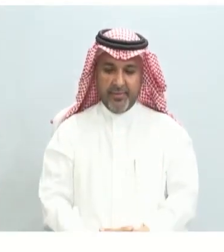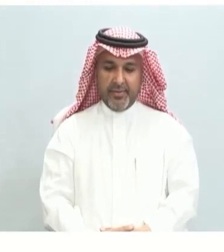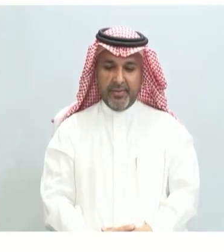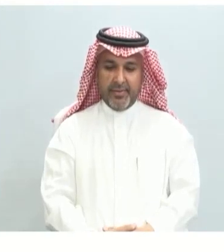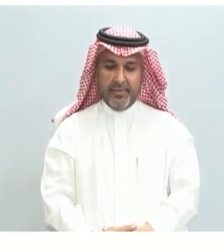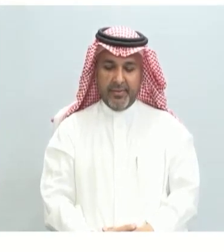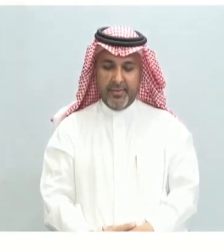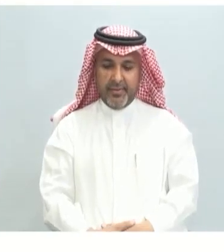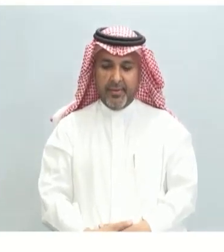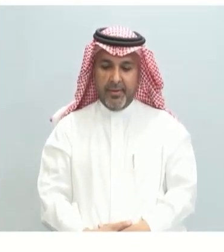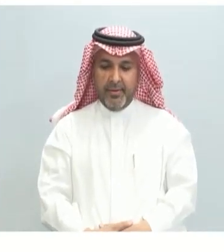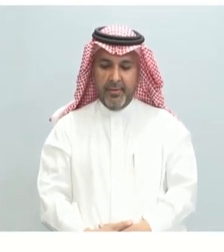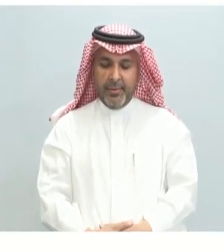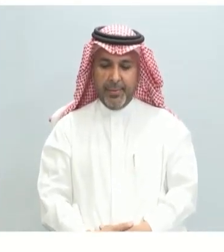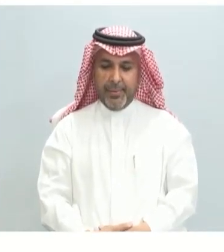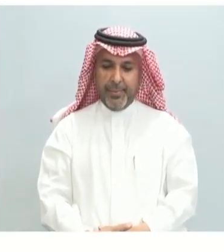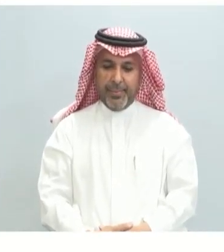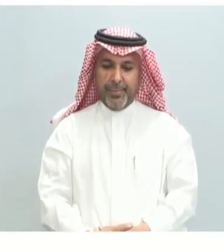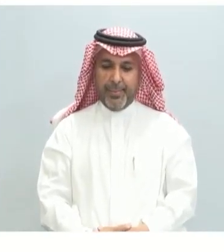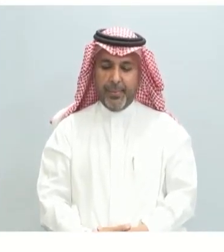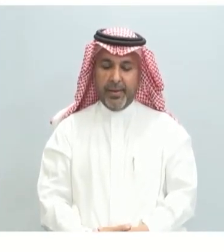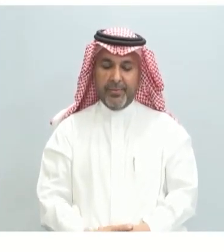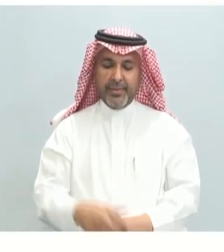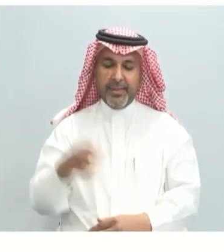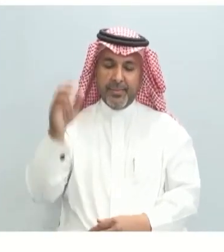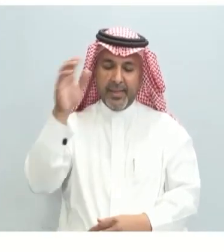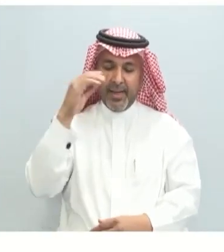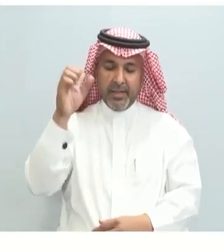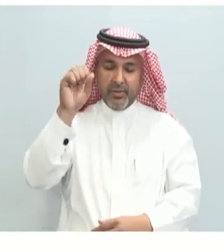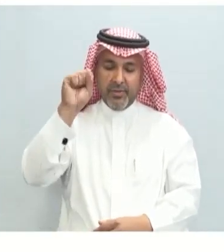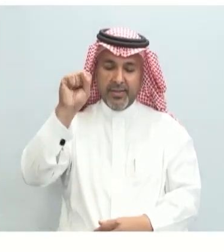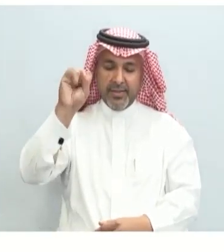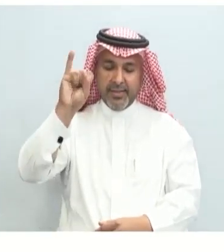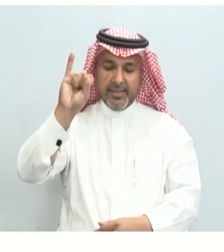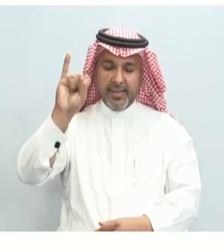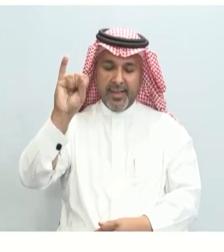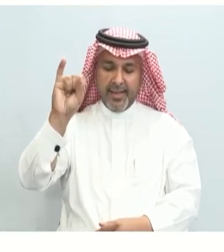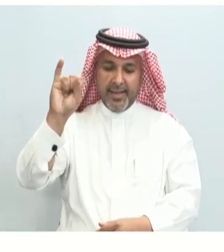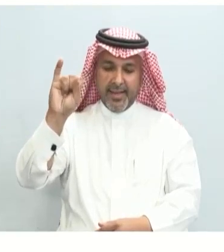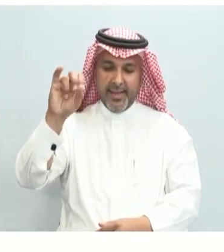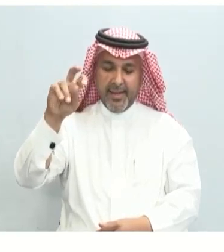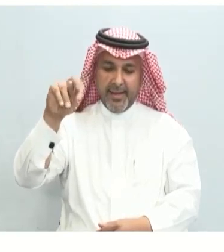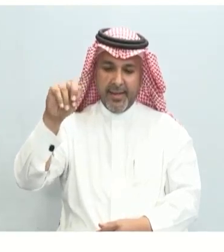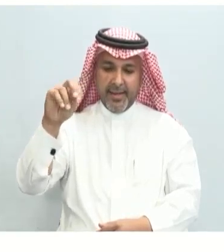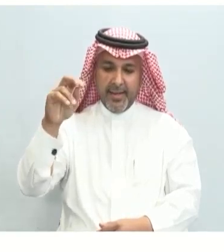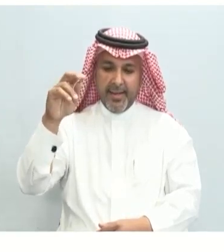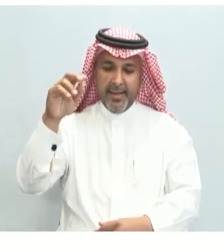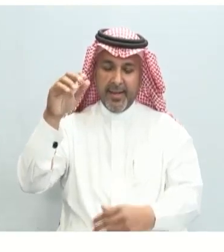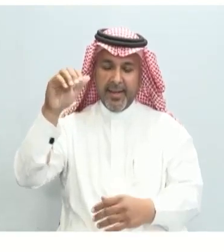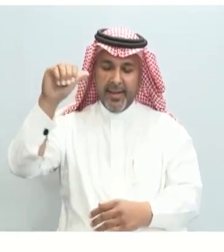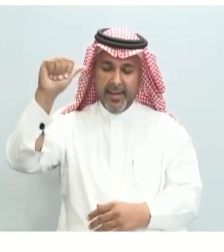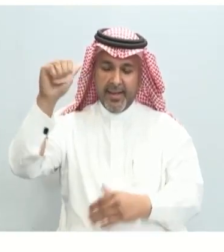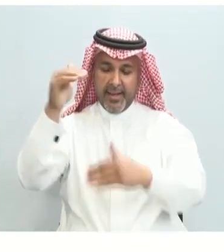ساين الاي على الاي يساوي ساين البي على